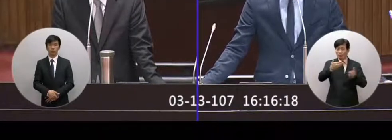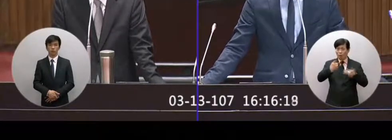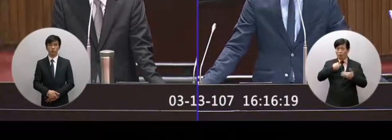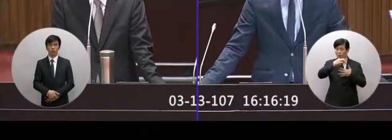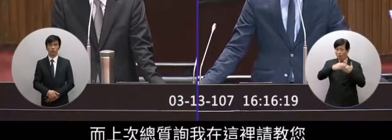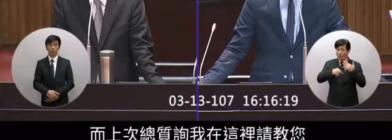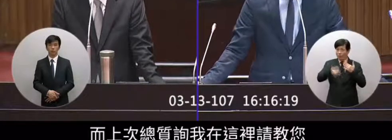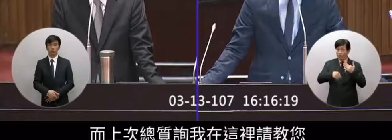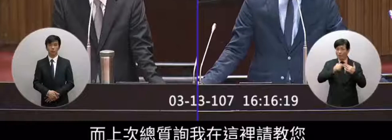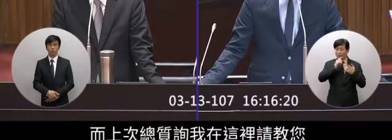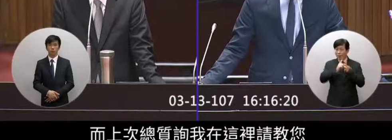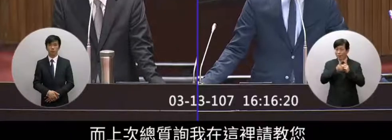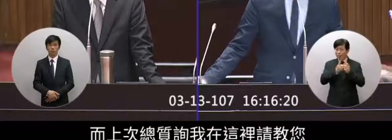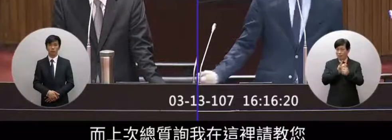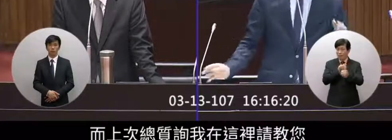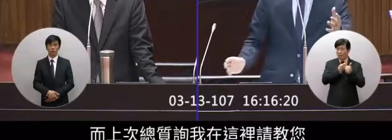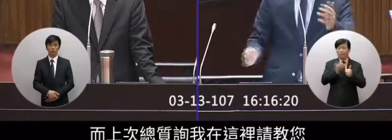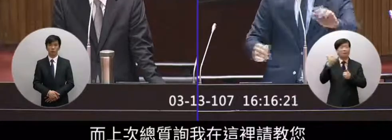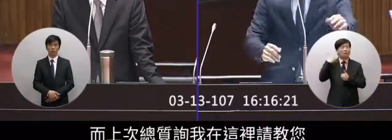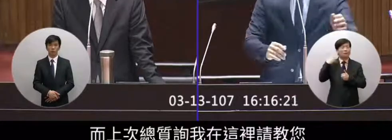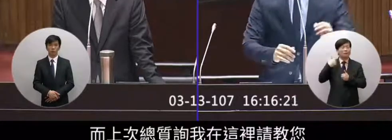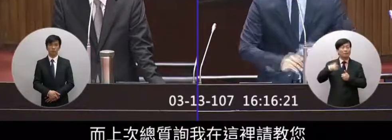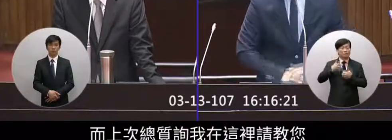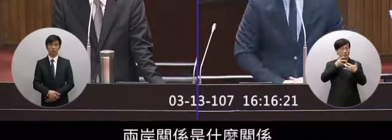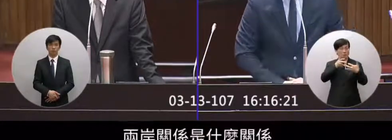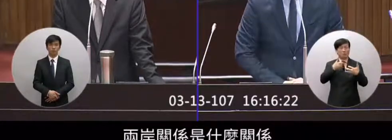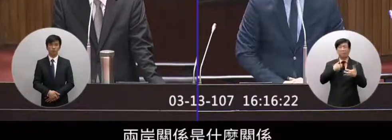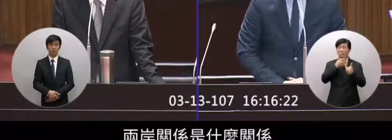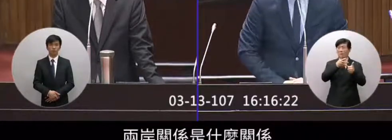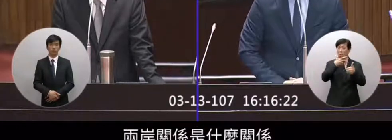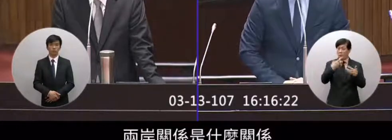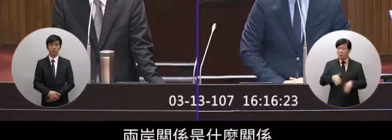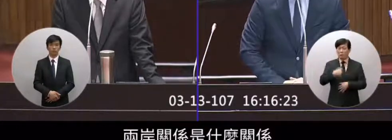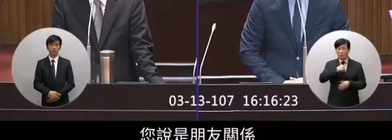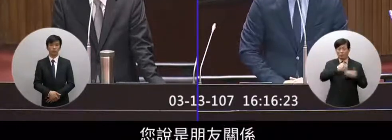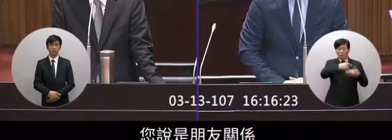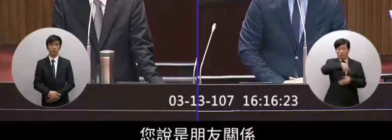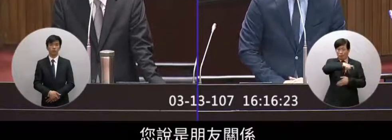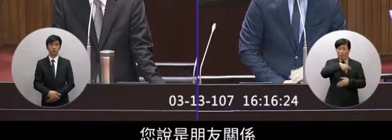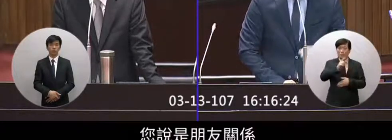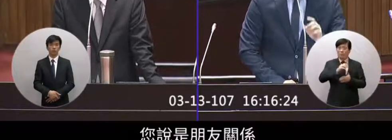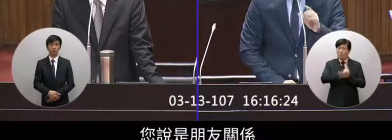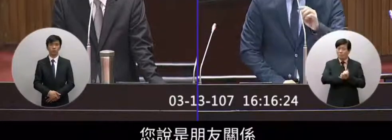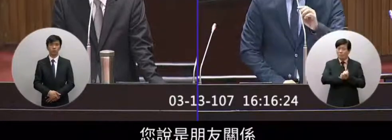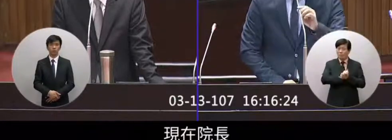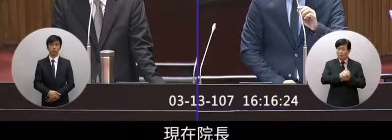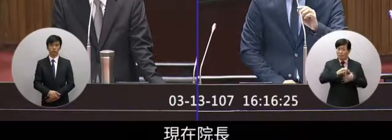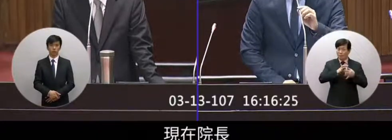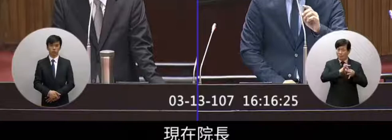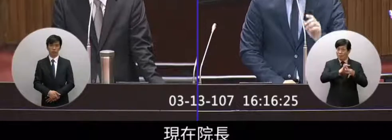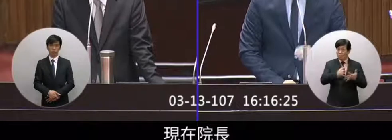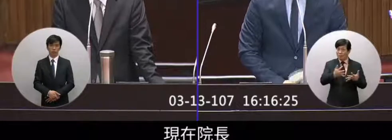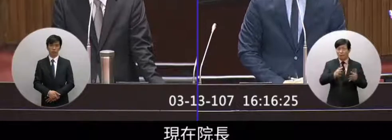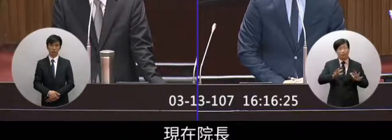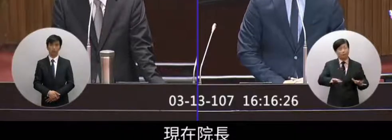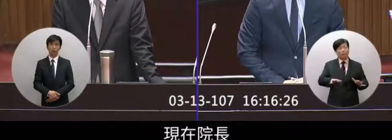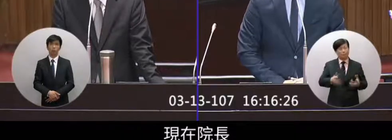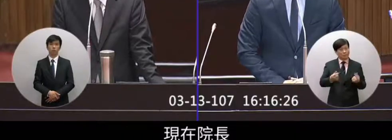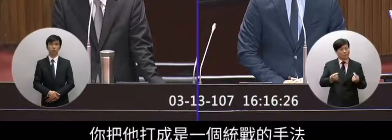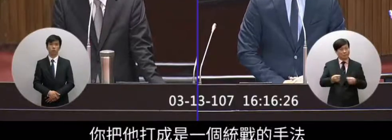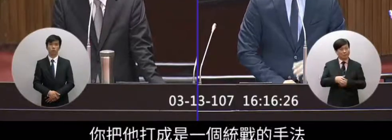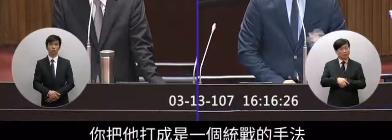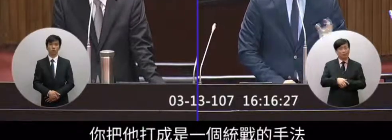段。而上次总质询院长，我在这里请教您，两岸关系是什么关系？您说是朋友关系，现在院